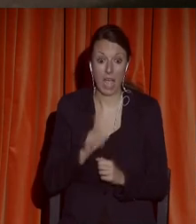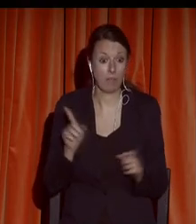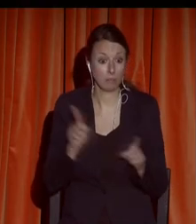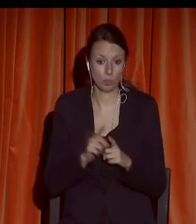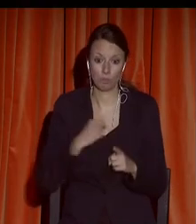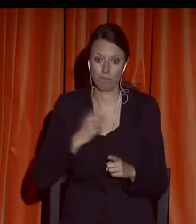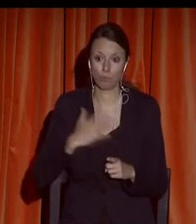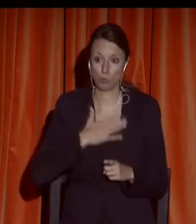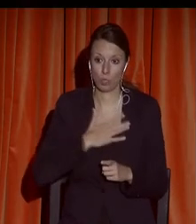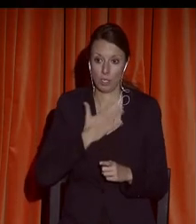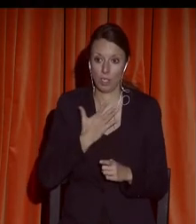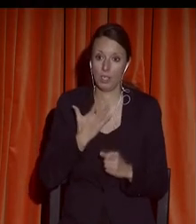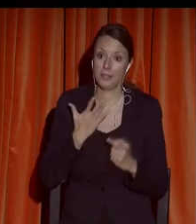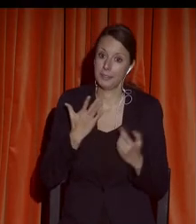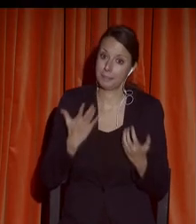wrażenie, że